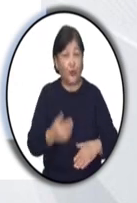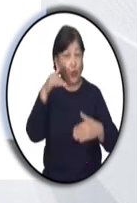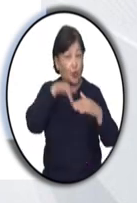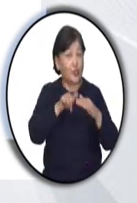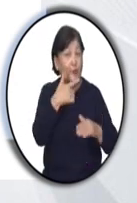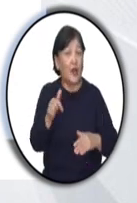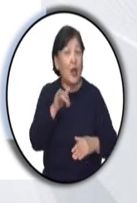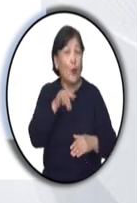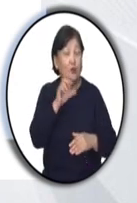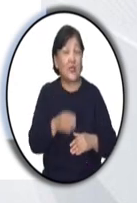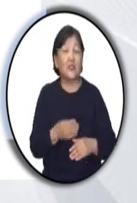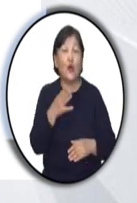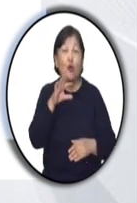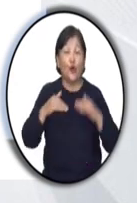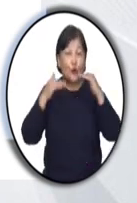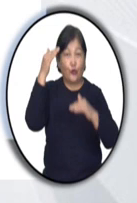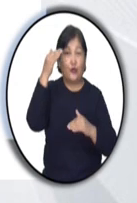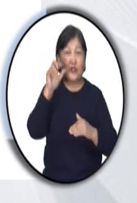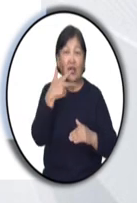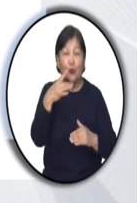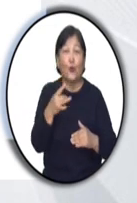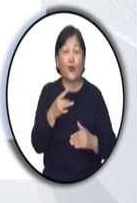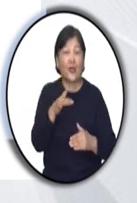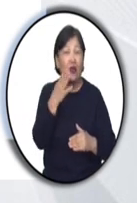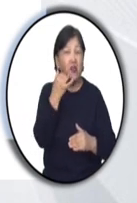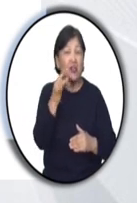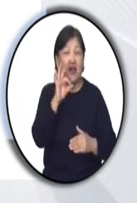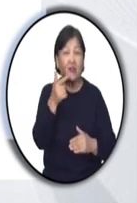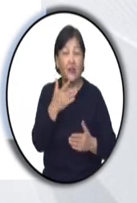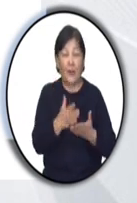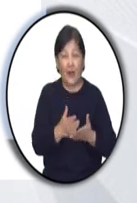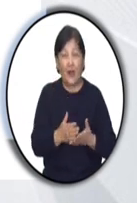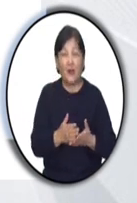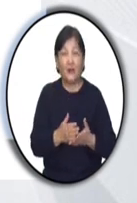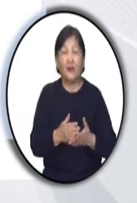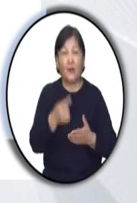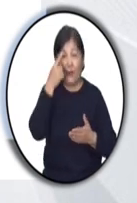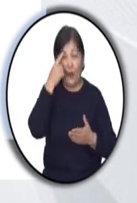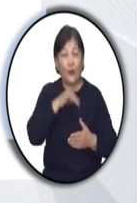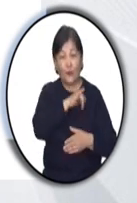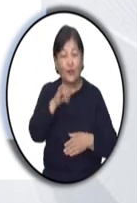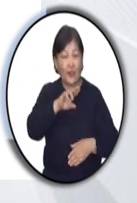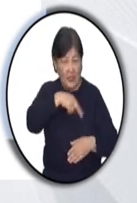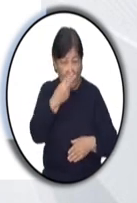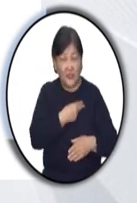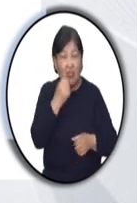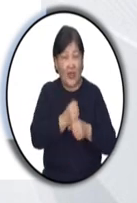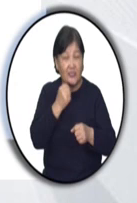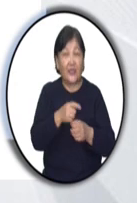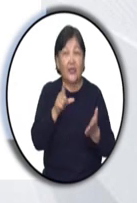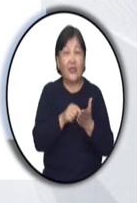одоо энэ гэрээнд элсэж байгаа орнуудаас бас өндөр стандарт, өндөр шалгуур тавьдаг. Тэгээд тэрийг хангахын тулд одоо бид нар бас одоо